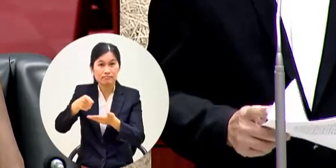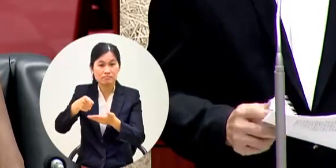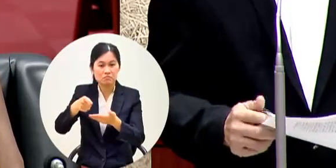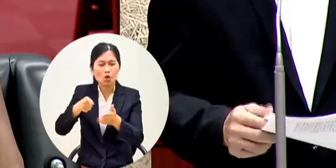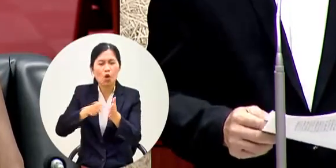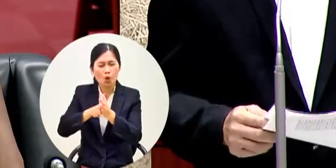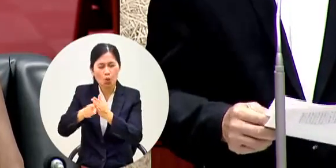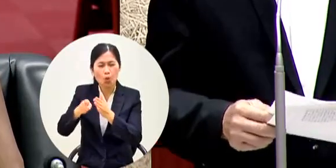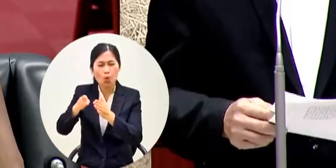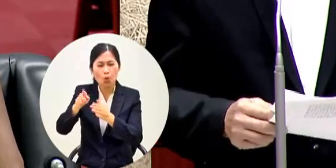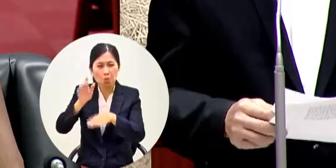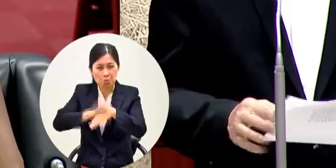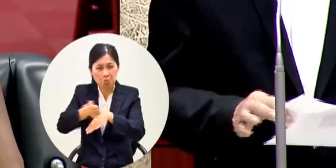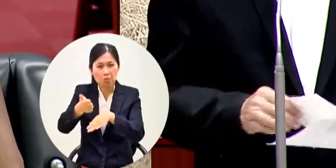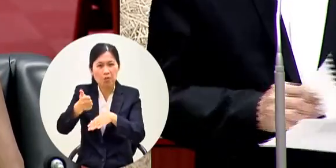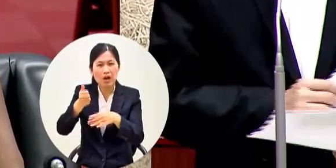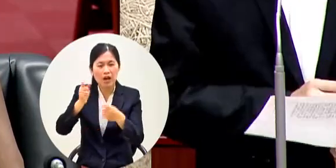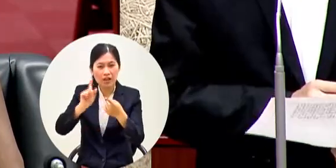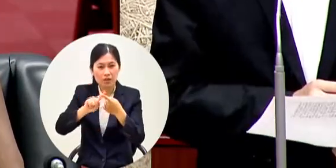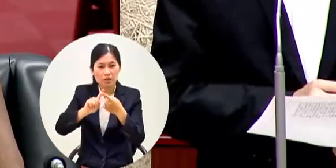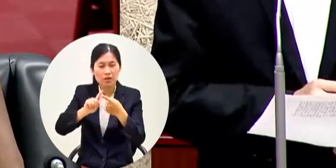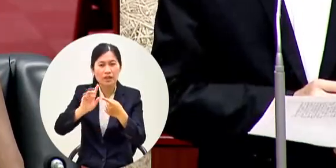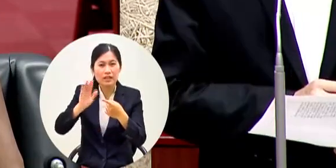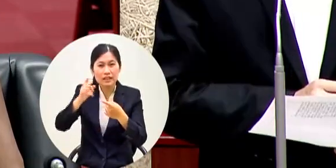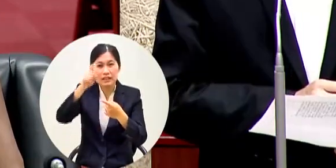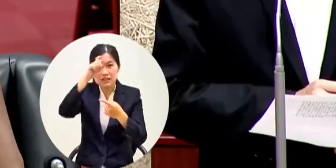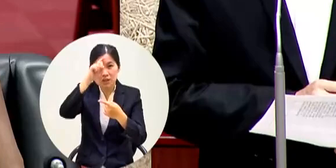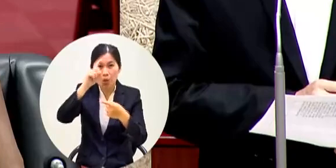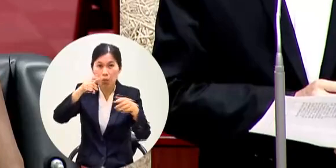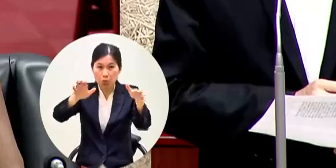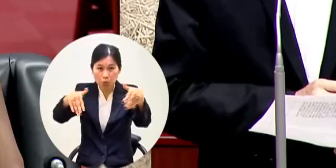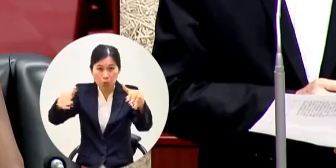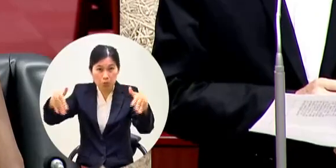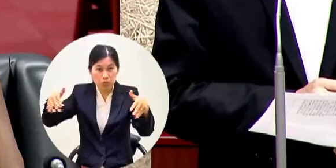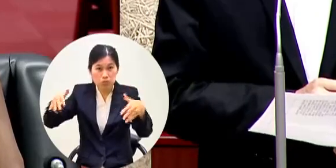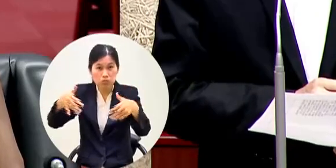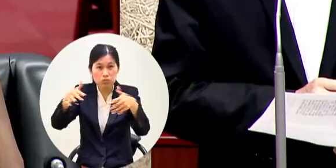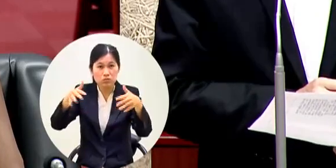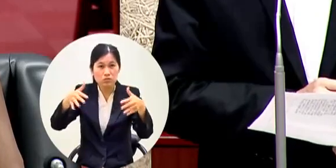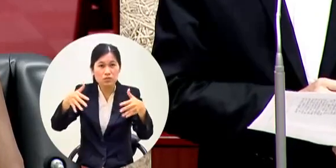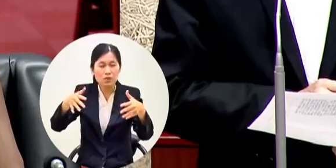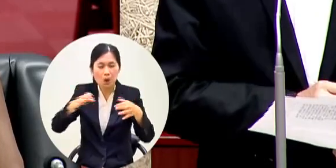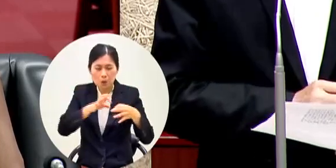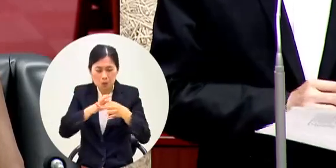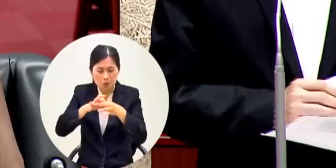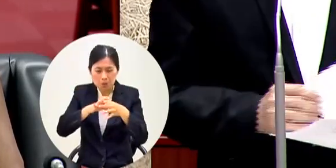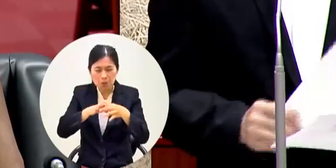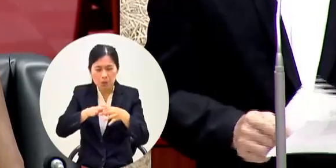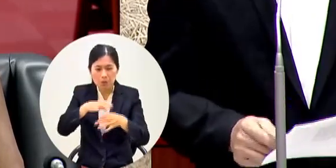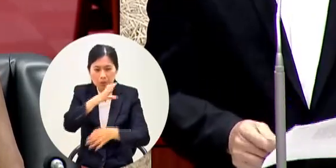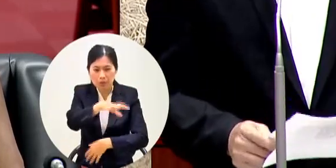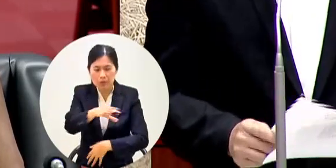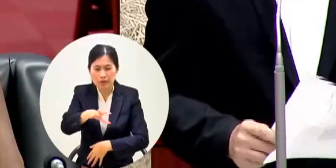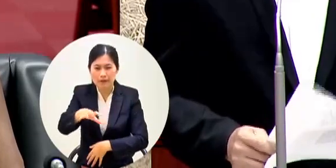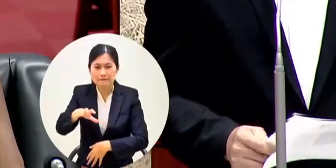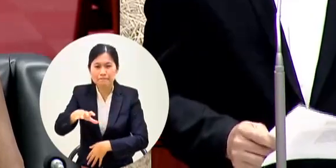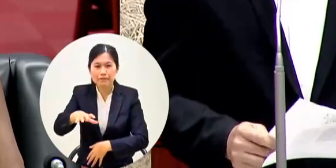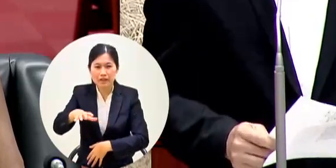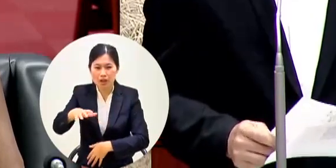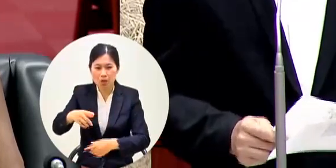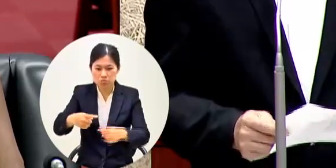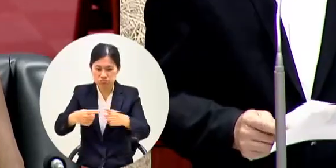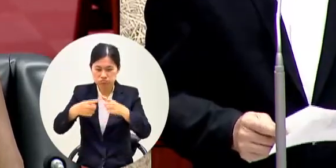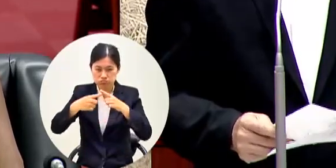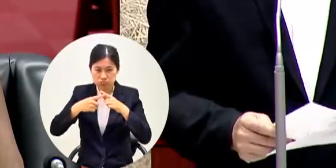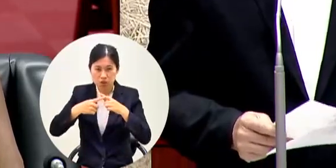系，我想这个后续我们希望来解决这个问题。那我